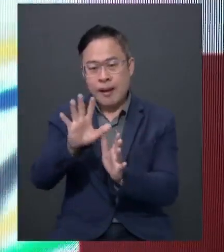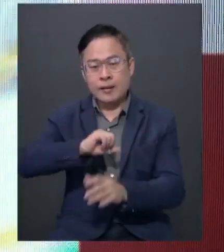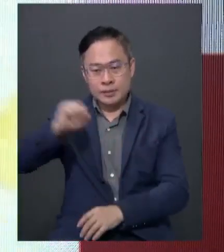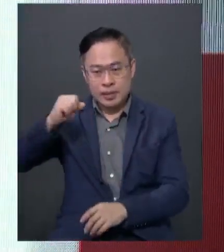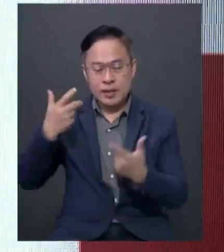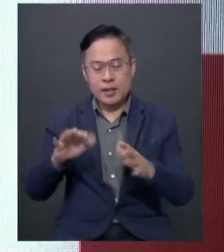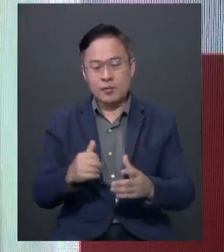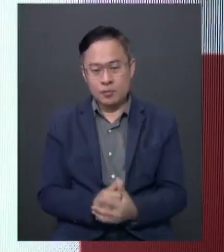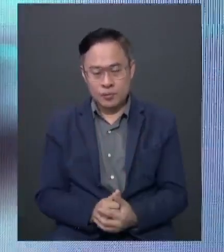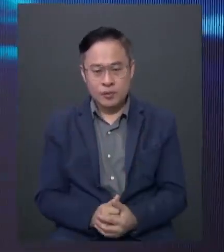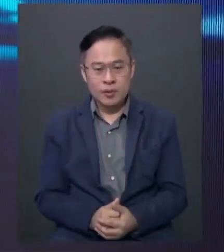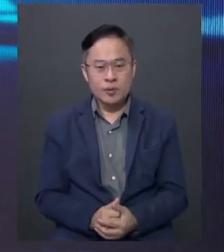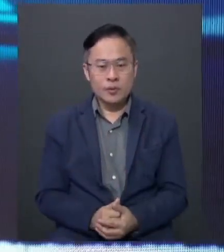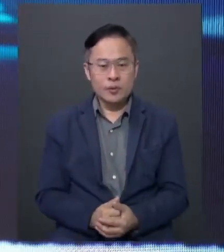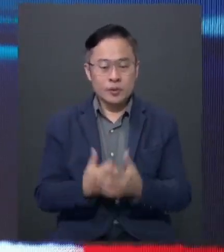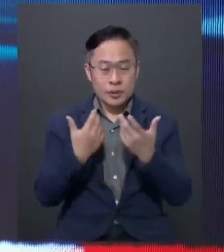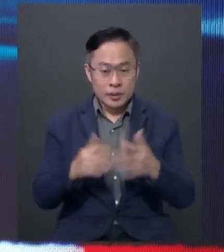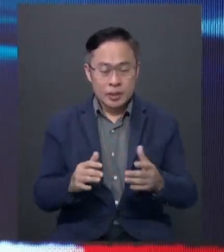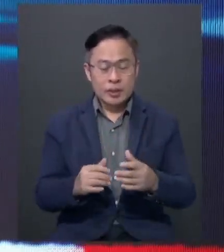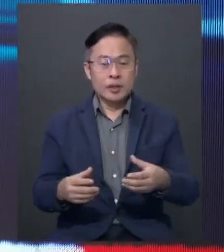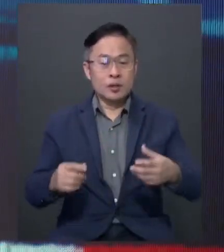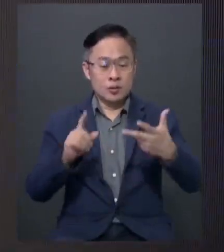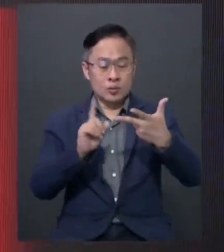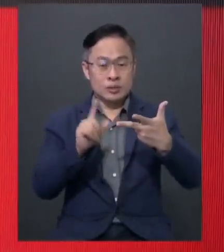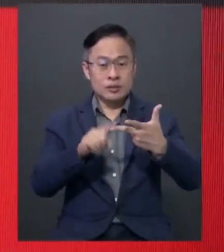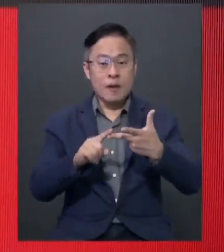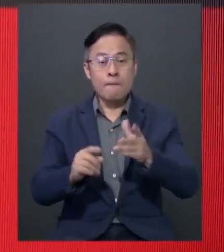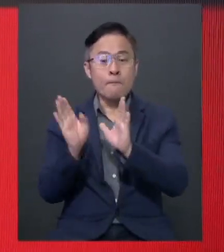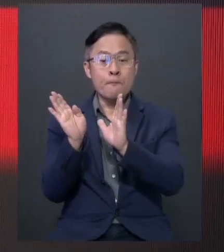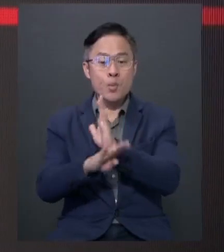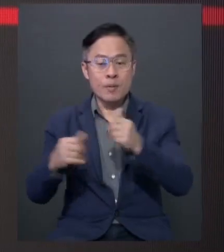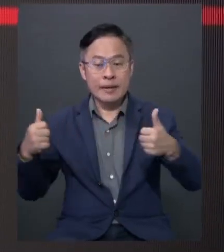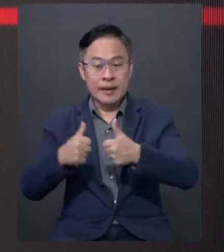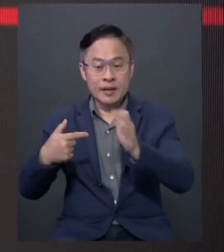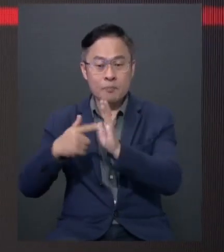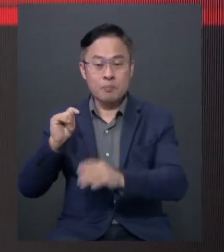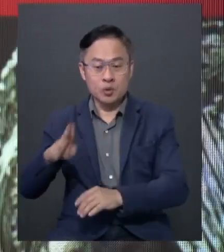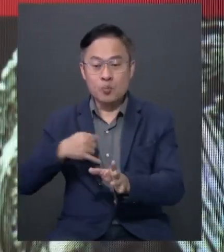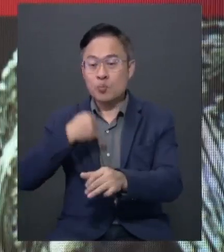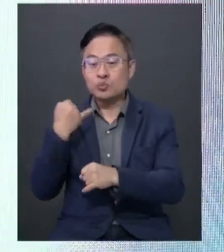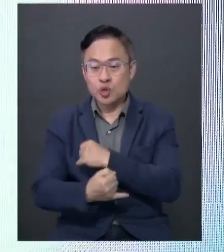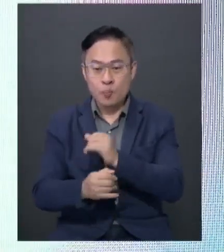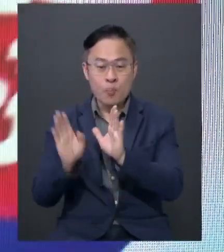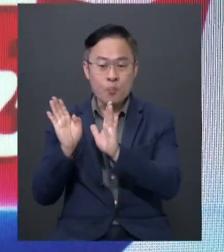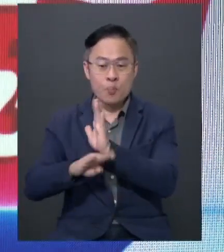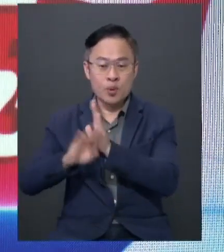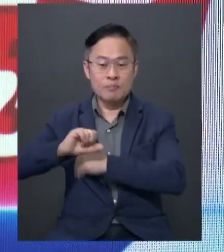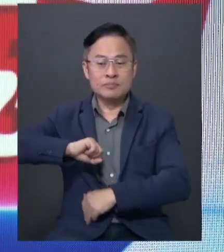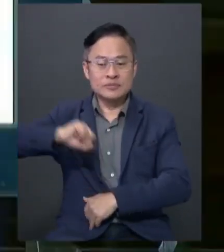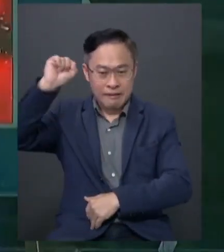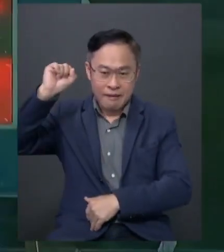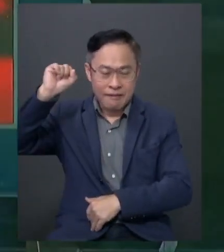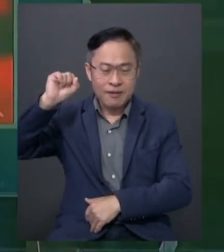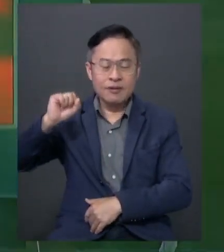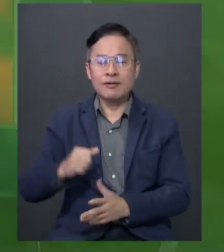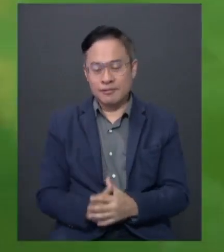แต่ว่ามาต่อกันที่คู่บิ๊กแมตช์ครับบุรีรัมย์ครับก็ฟอร์มแกร่งเลยครับบุกไปเอาชนะ BG ได้2-0เป็นจ่าฝูงไร้พ่ายต่อเนื่